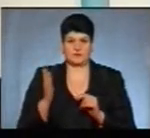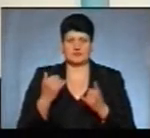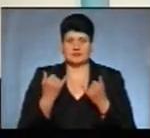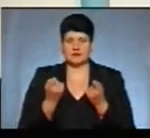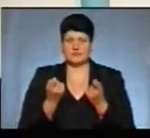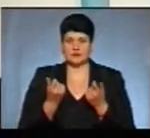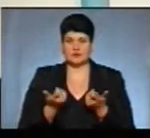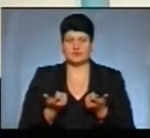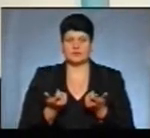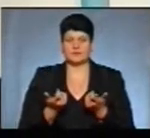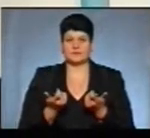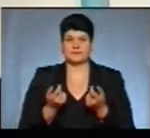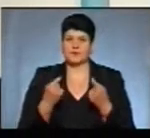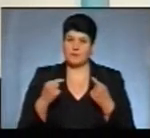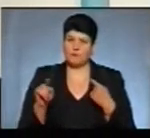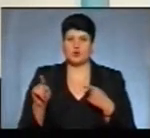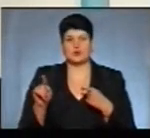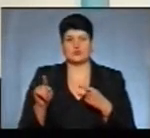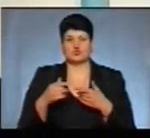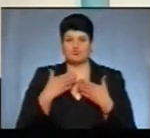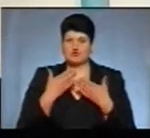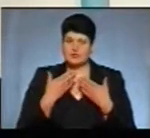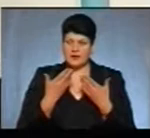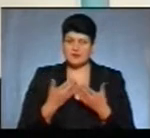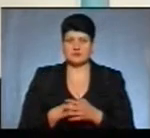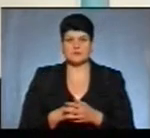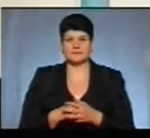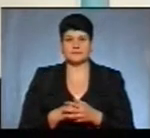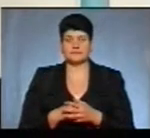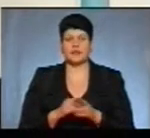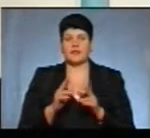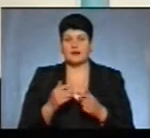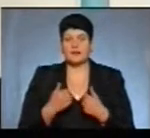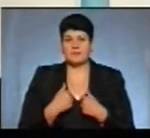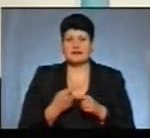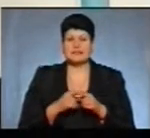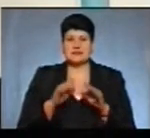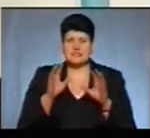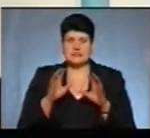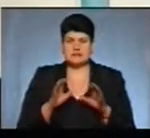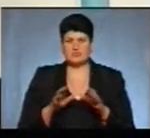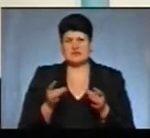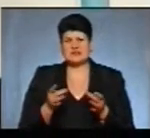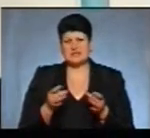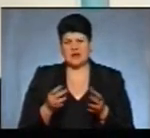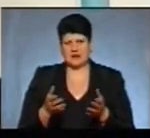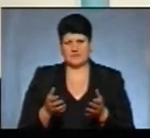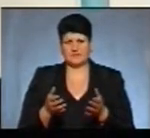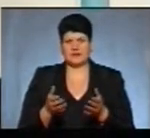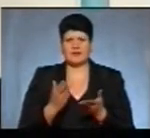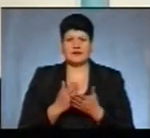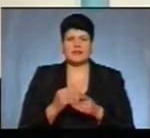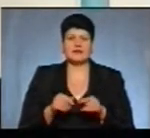трошки по-іншому читається. Як на мене, цей закон доволі сирий. Є